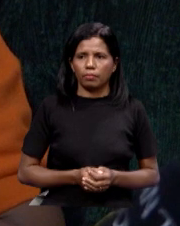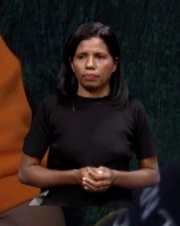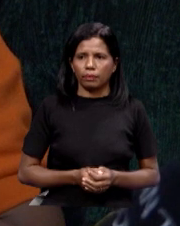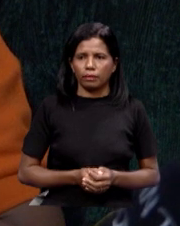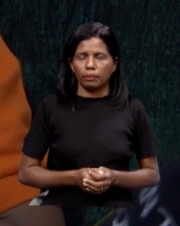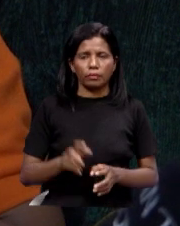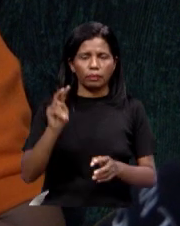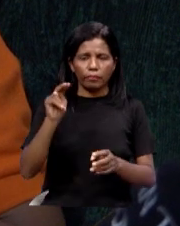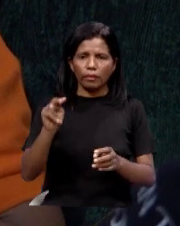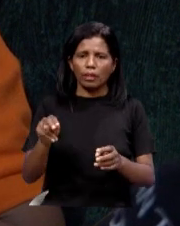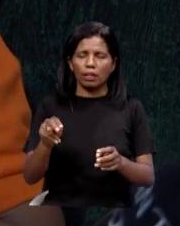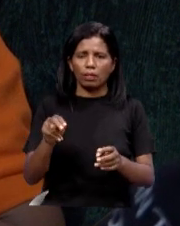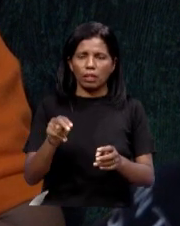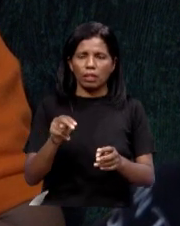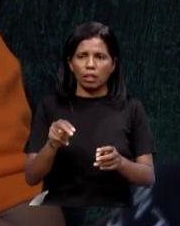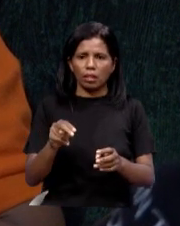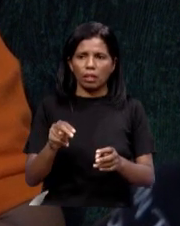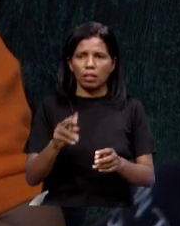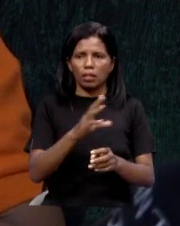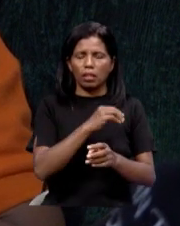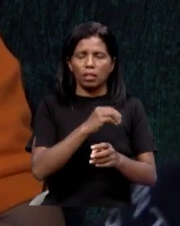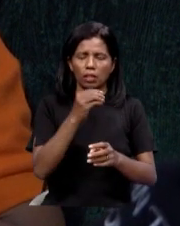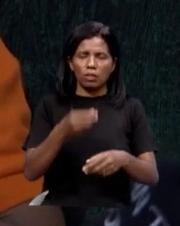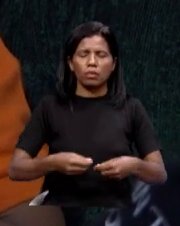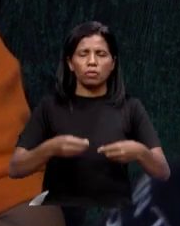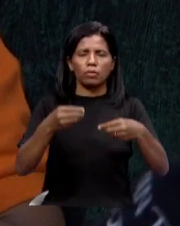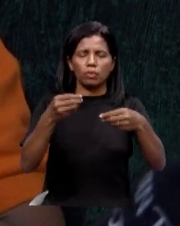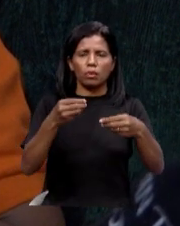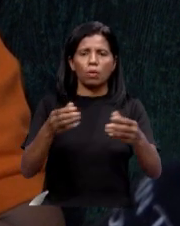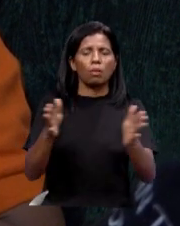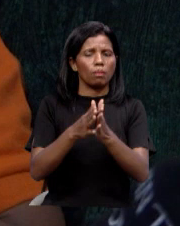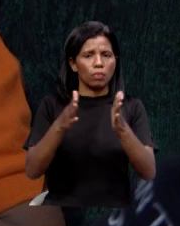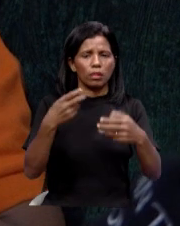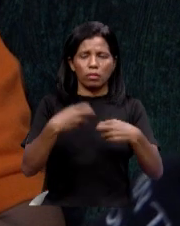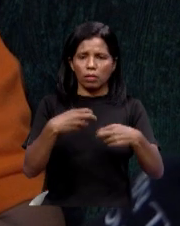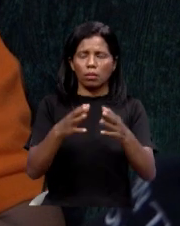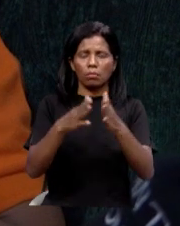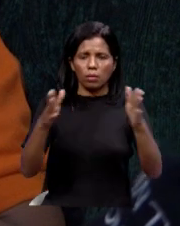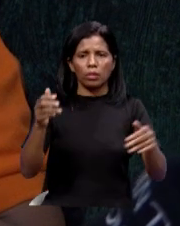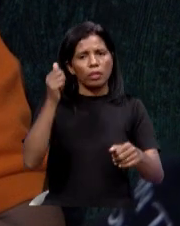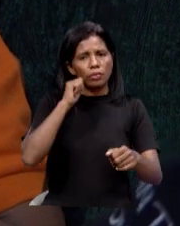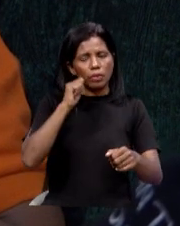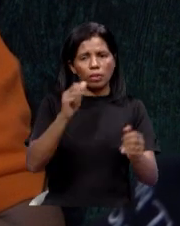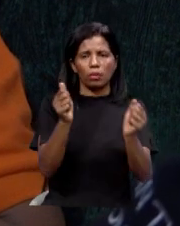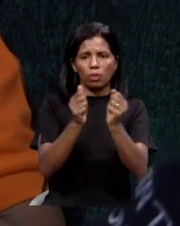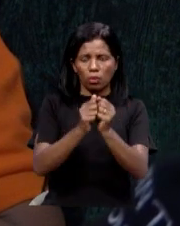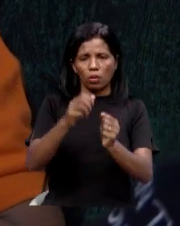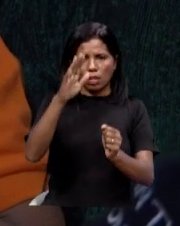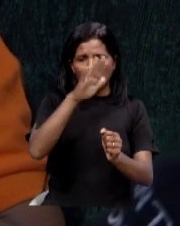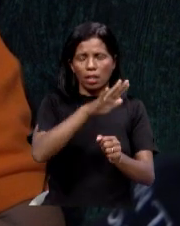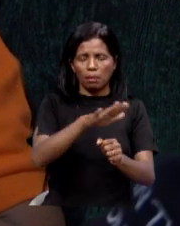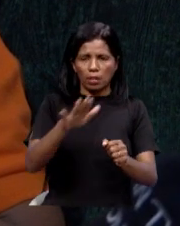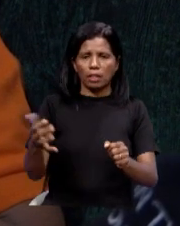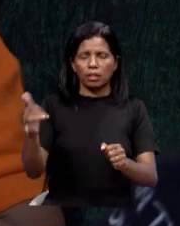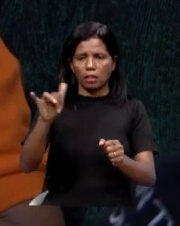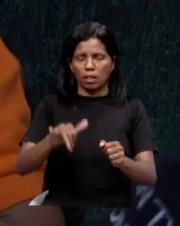Ninia impacto ne bema bot ba iha feto ho labarek sira no kwaze itahareka tak la osia alfela det